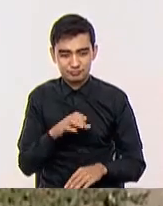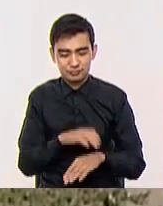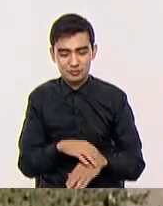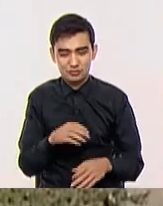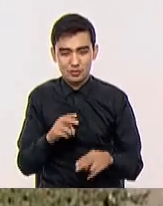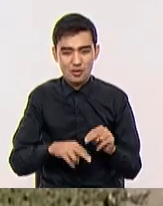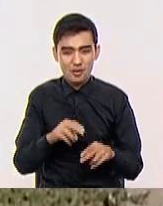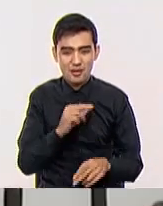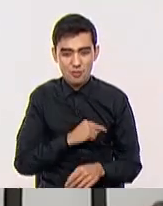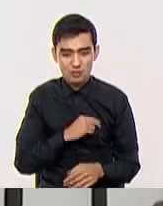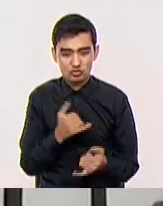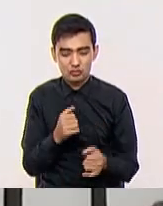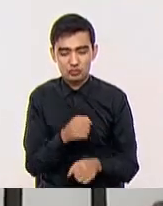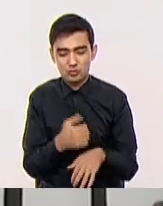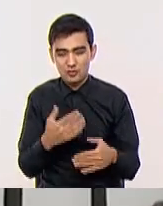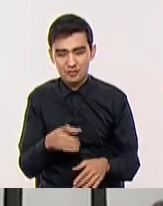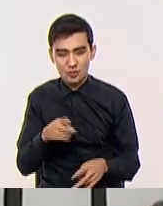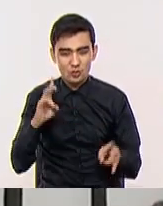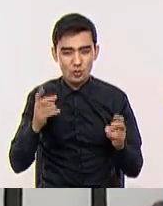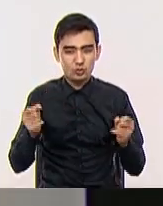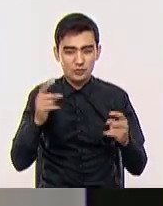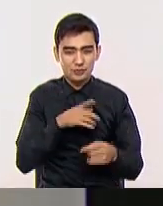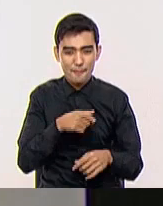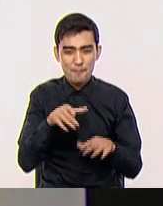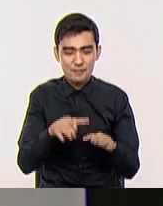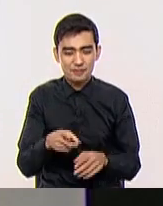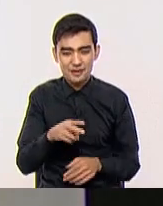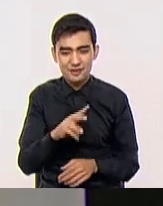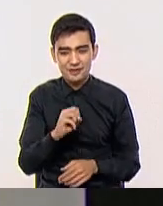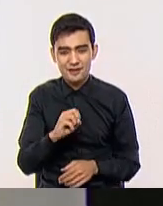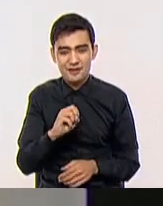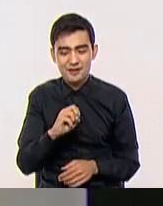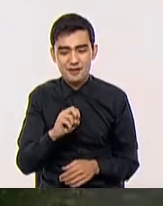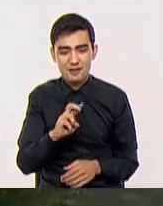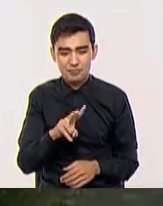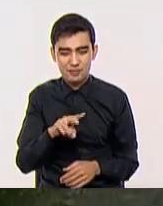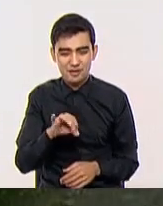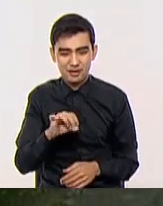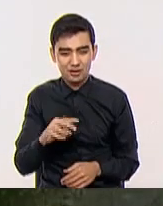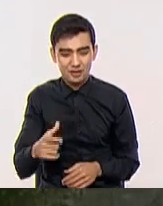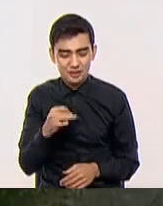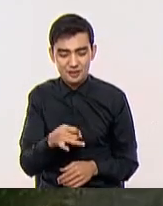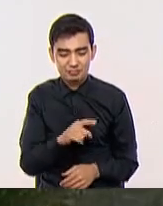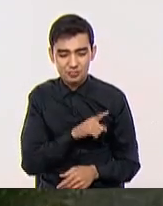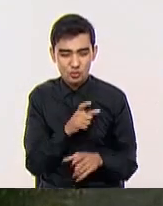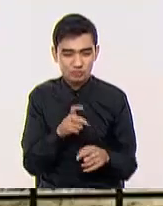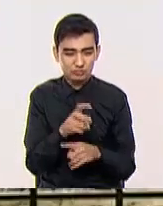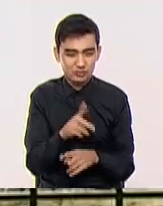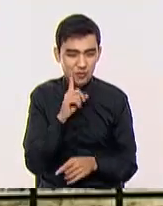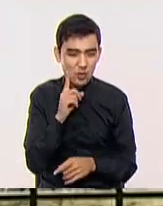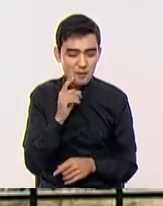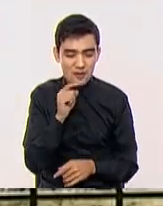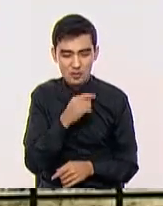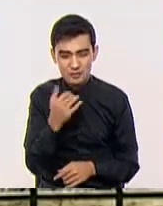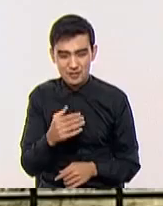строительные работы сейчас не ведутся. Уже известно, что это место предназначено для кемпинга. Здесь уже побывали специалисты Управления зеленой